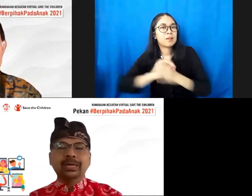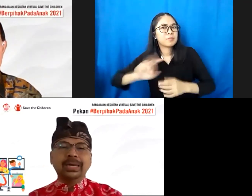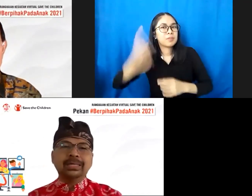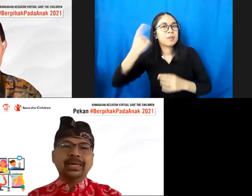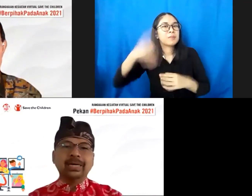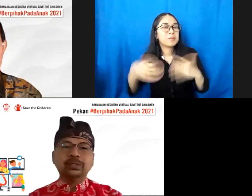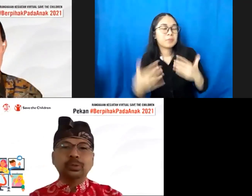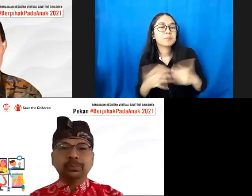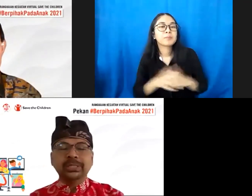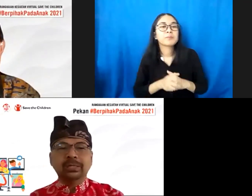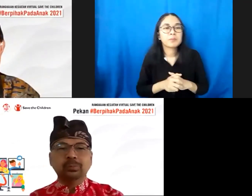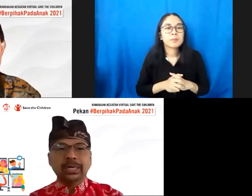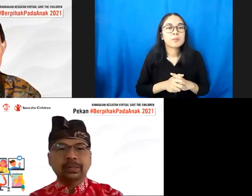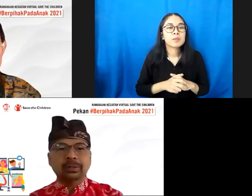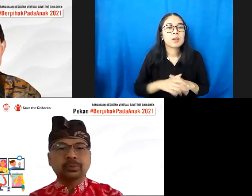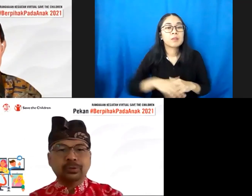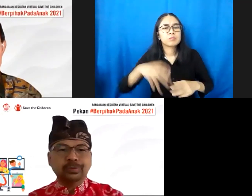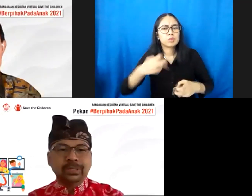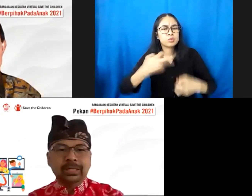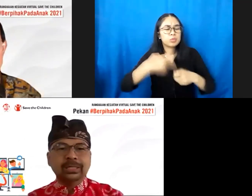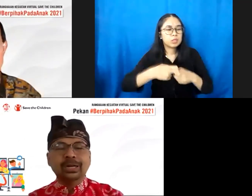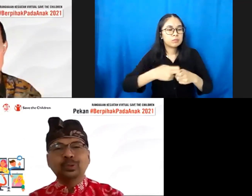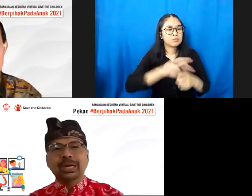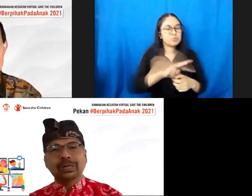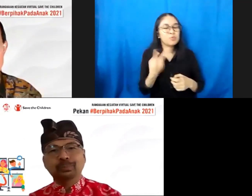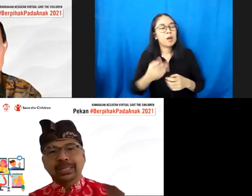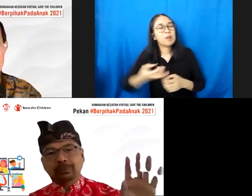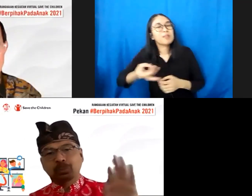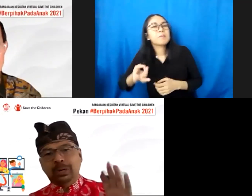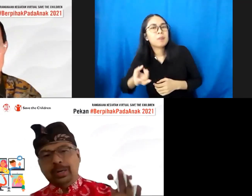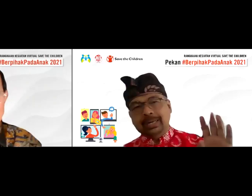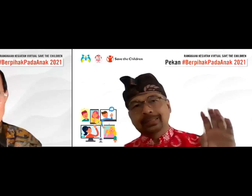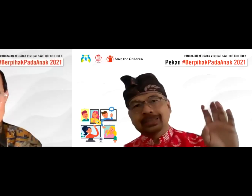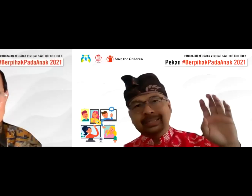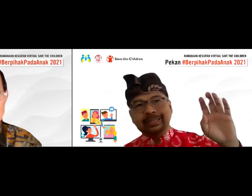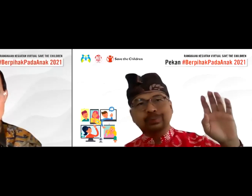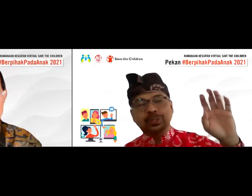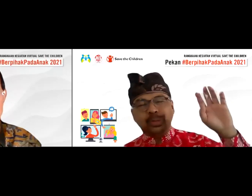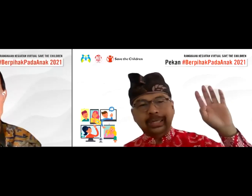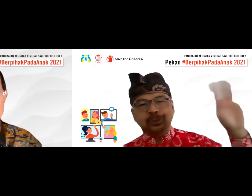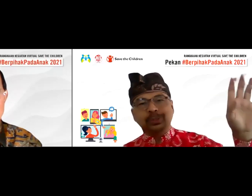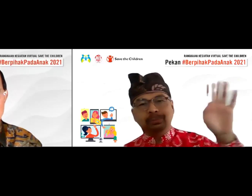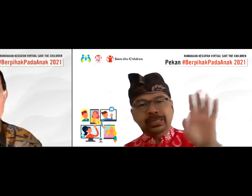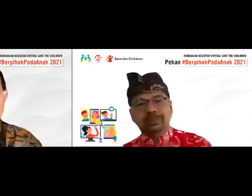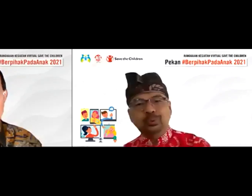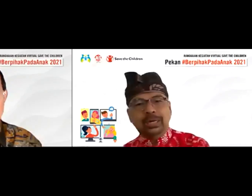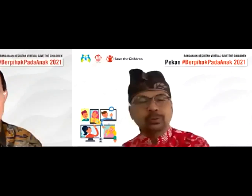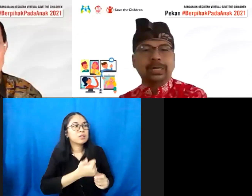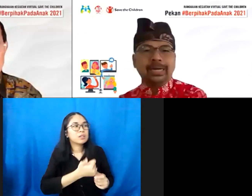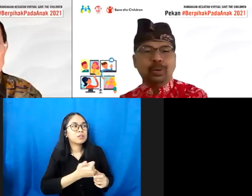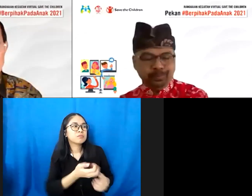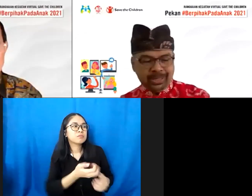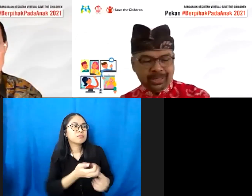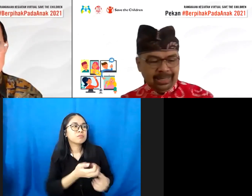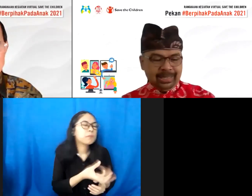bagaimana yang sulit bisa dimudahkan oleh Prof tidak mudah orang pintar membawakan sesuatu yang sulit menjadi mudah